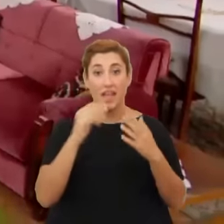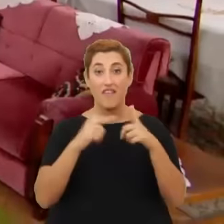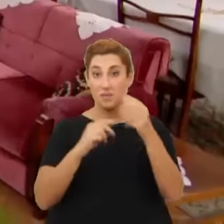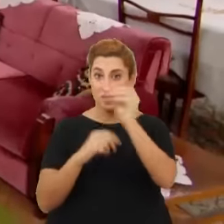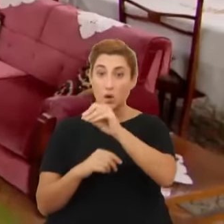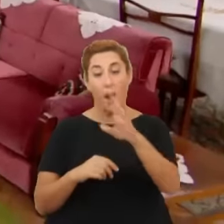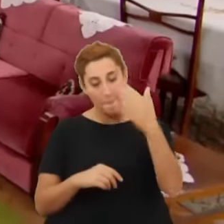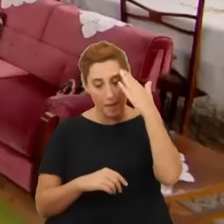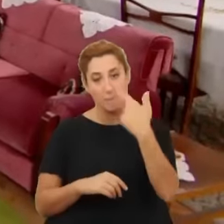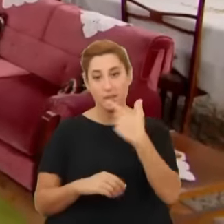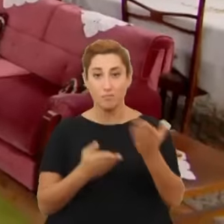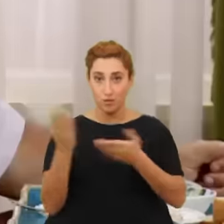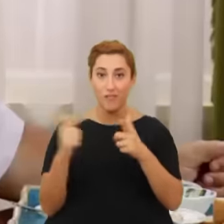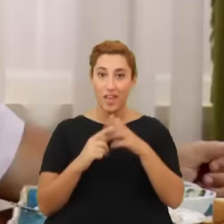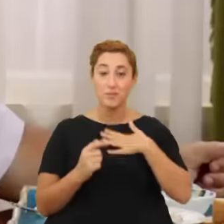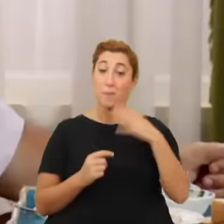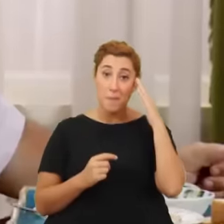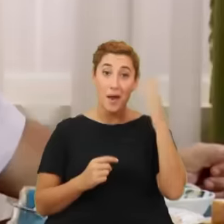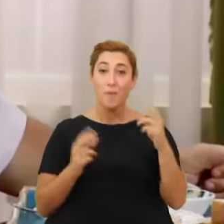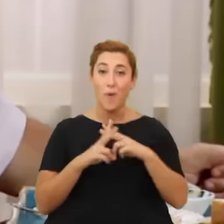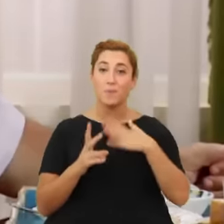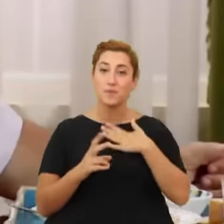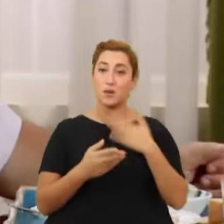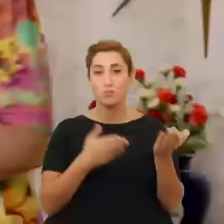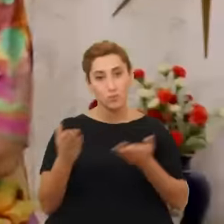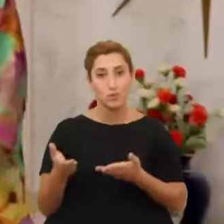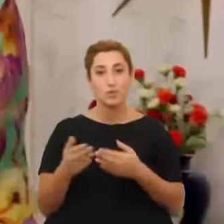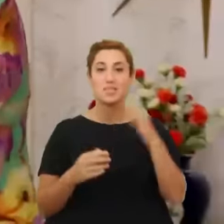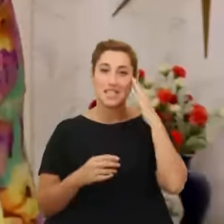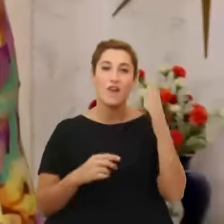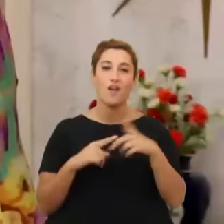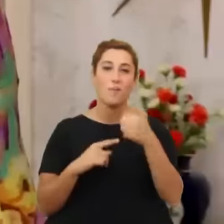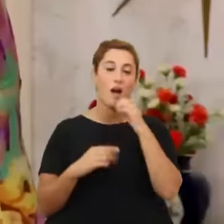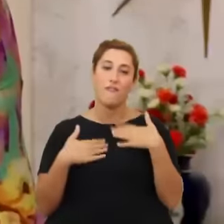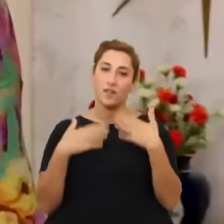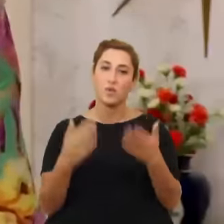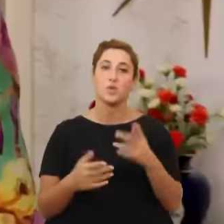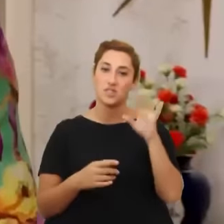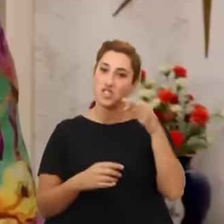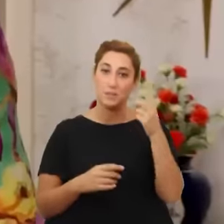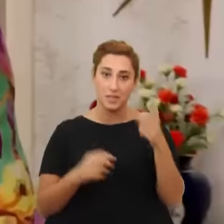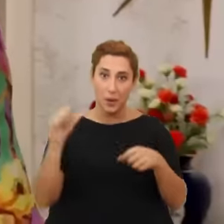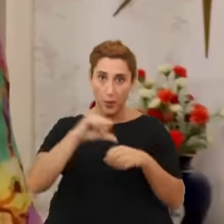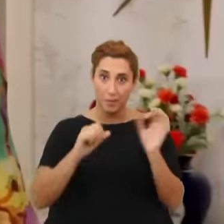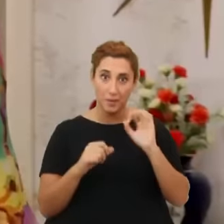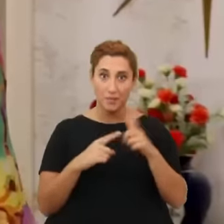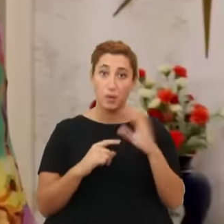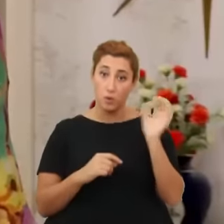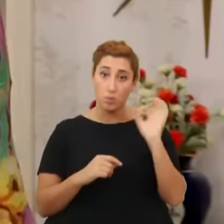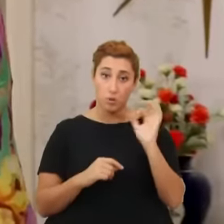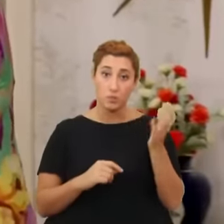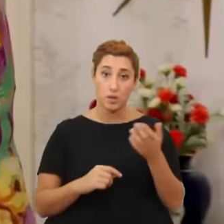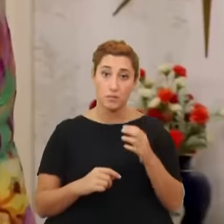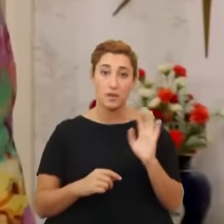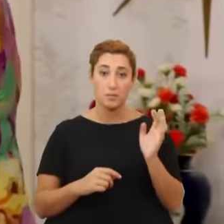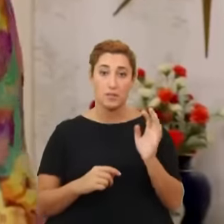mi? Ona da bir merhaba diyelim tabii o zaman. Buyurun Fehmiciğim. Hoş geldin komiserim ya buyur gel. Sağ olasın Fehmi abi afiyet olsun. Bir çay bir şey koyayım değil mi Fehmiciğim?